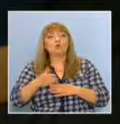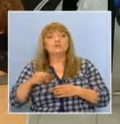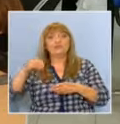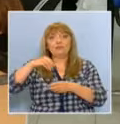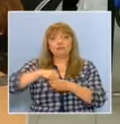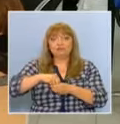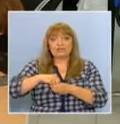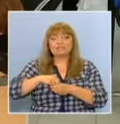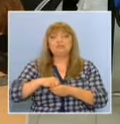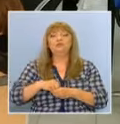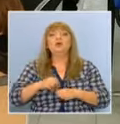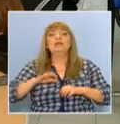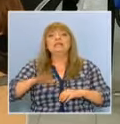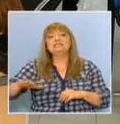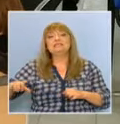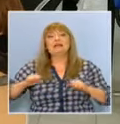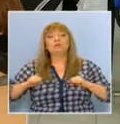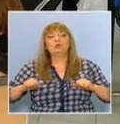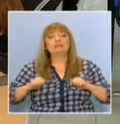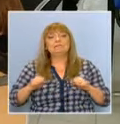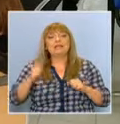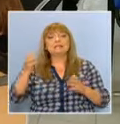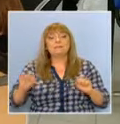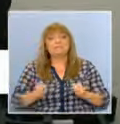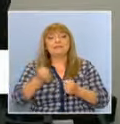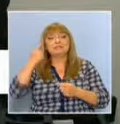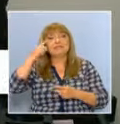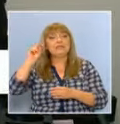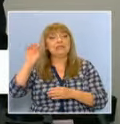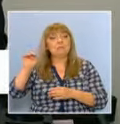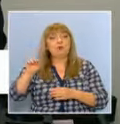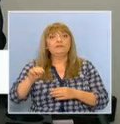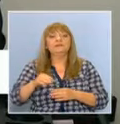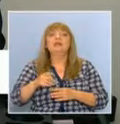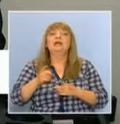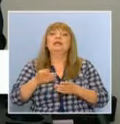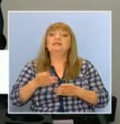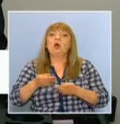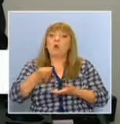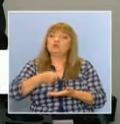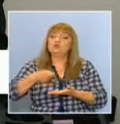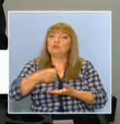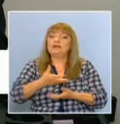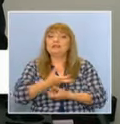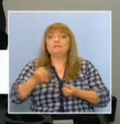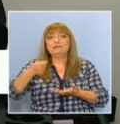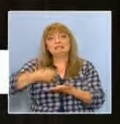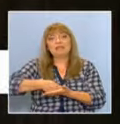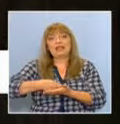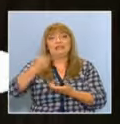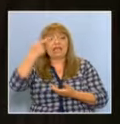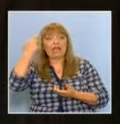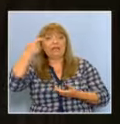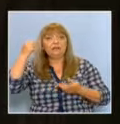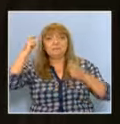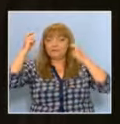си в постановката, децата от гимназията бързат да ни напомнят, че за поредна година са готови да осигурят безплатни грими прически на всички